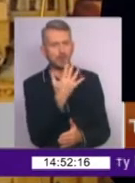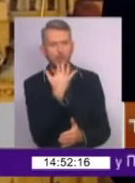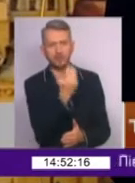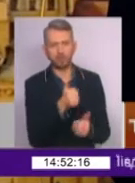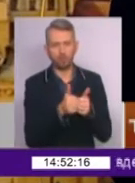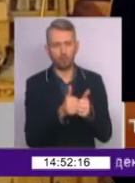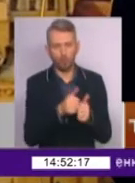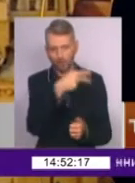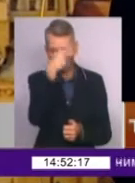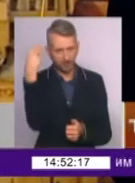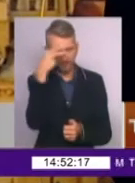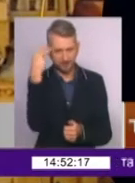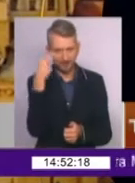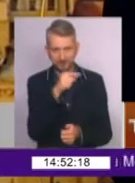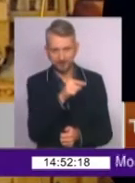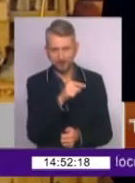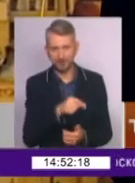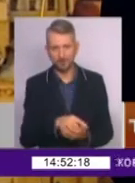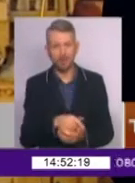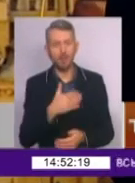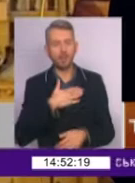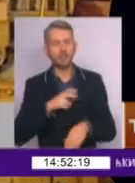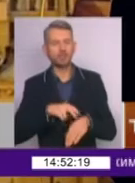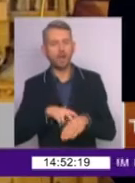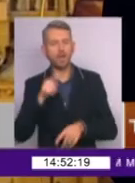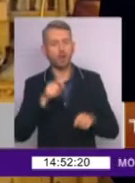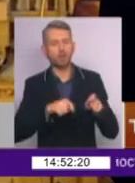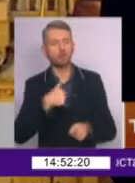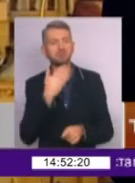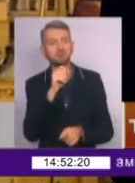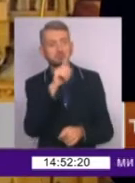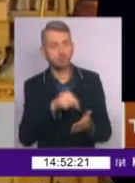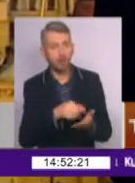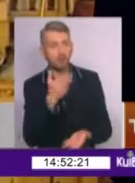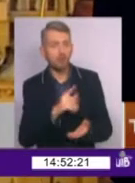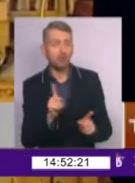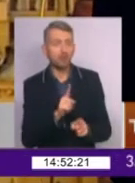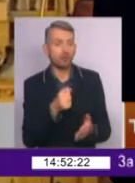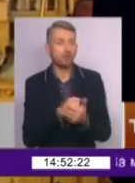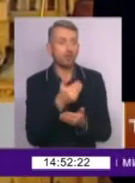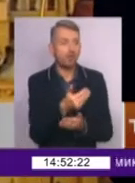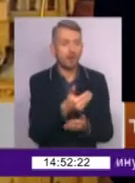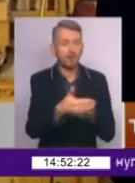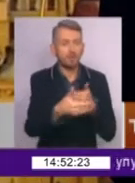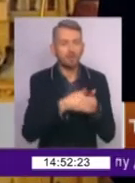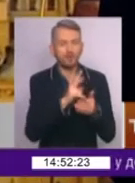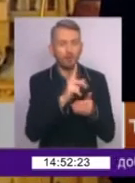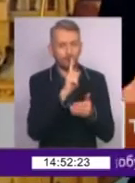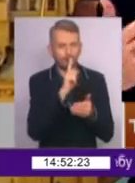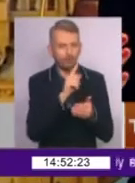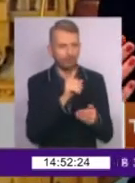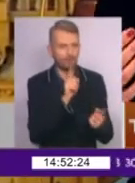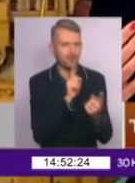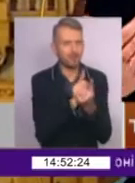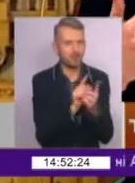з Литви, коли в нього наші лікарі на конференції спитали, каже, ну, можливо, для того, щоб до вас близько ніхто не підійшов. Для того,